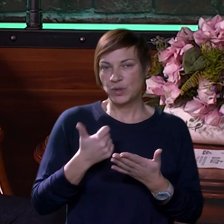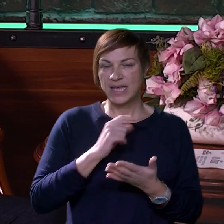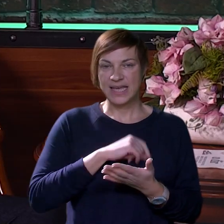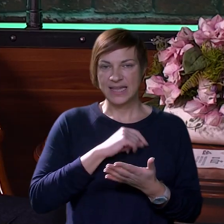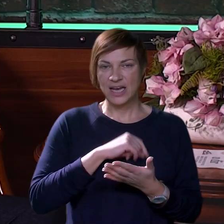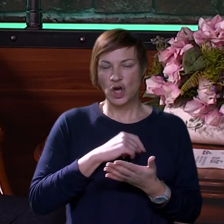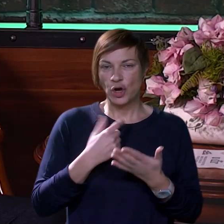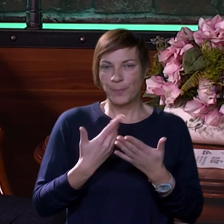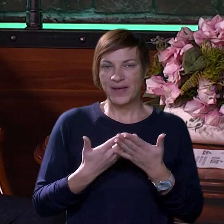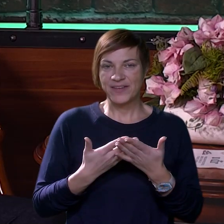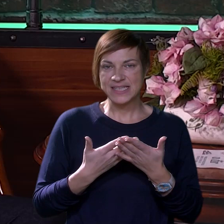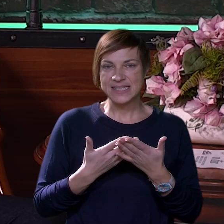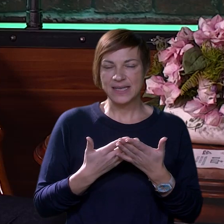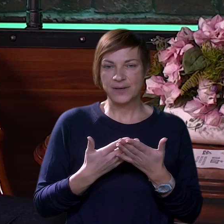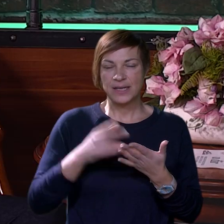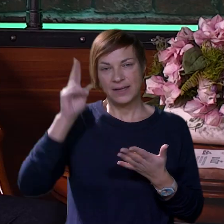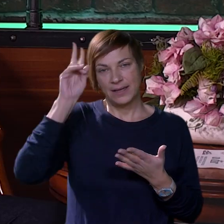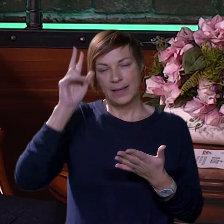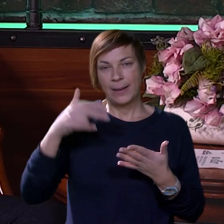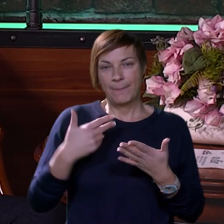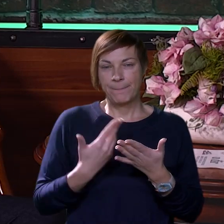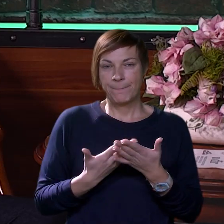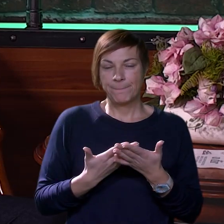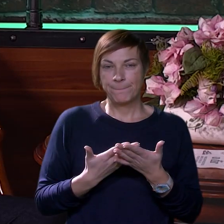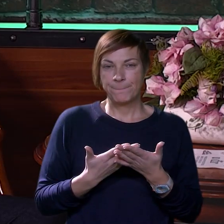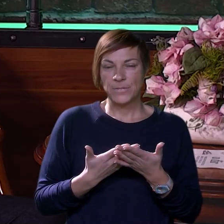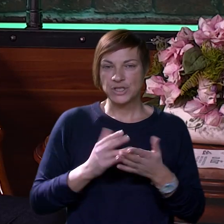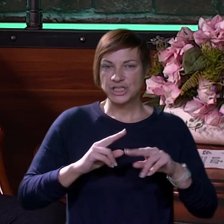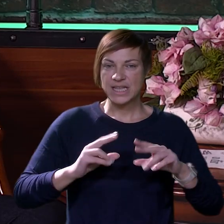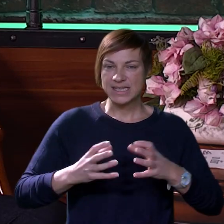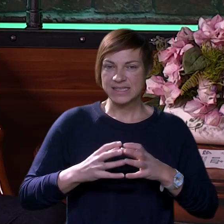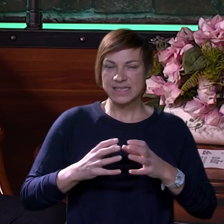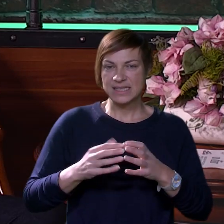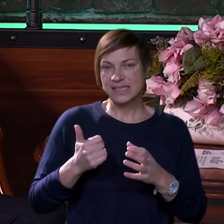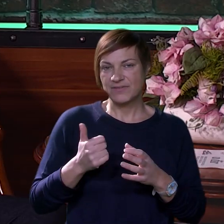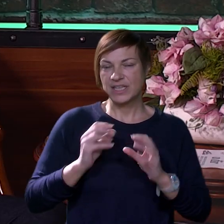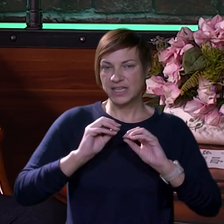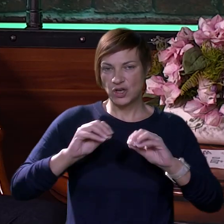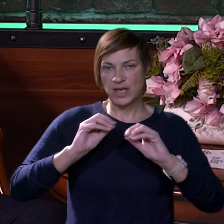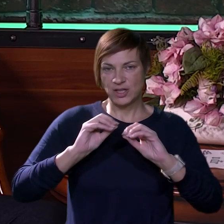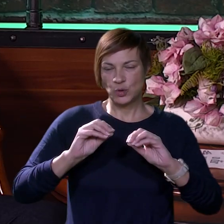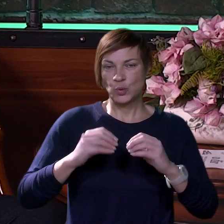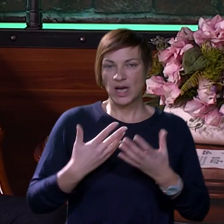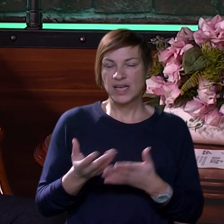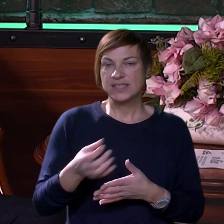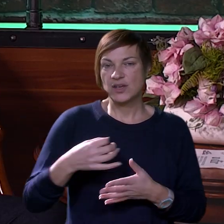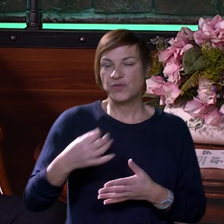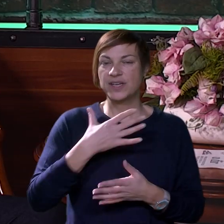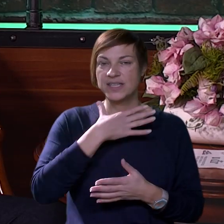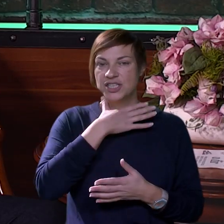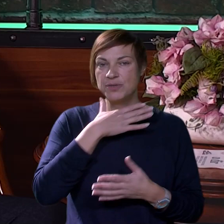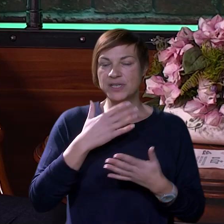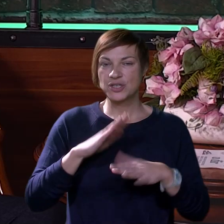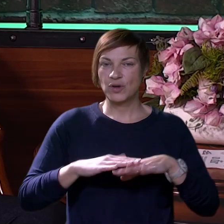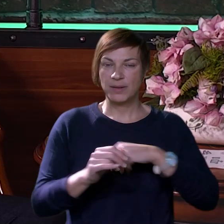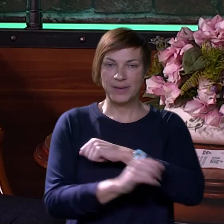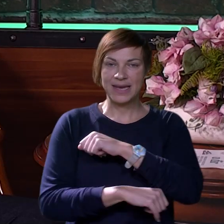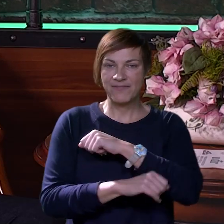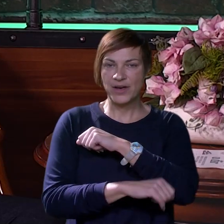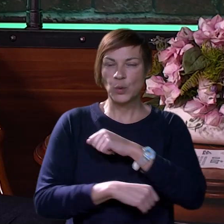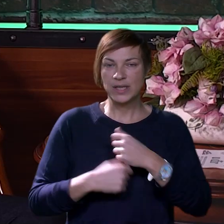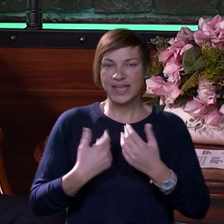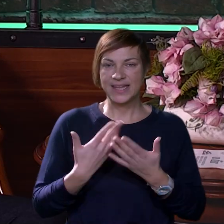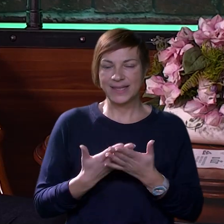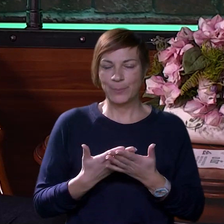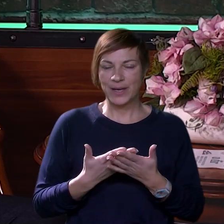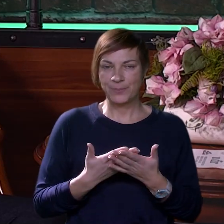jedan obavezan možda i sastavni dio možda i edukacije i u vrtićima i u školama i na fakultetima.